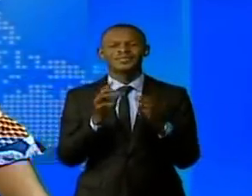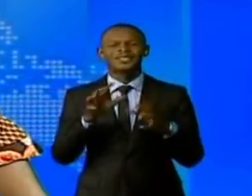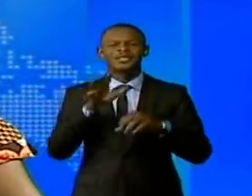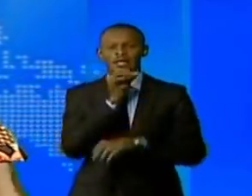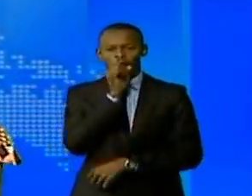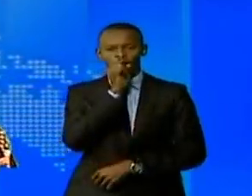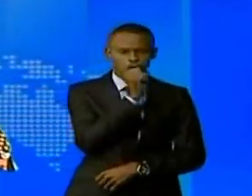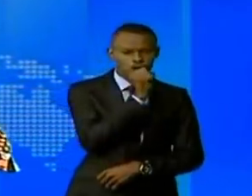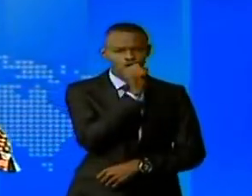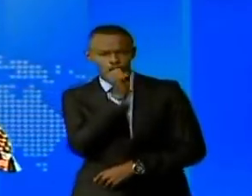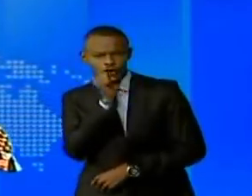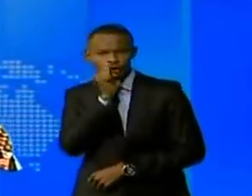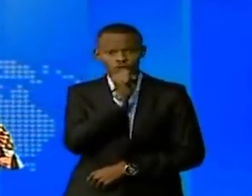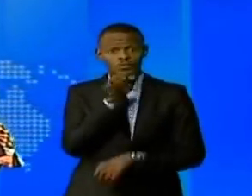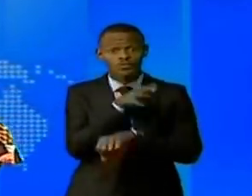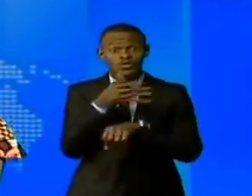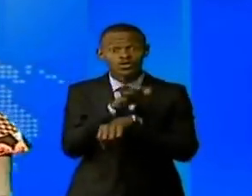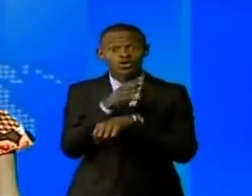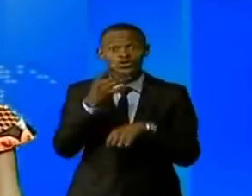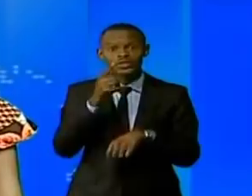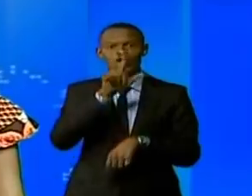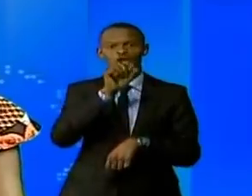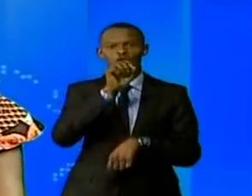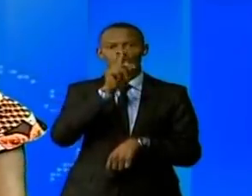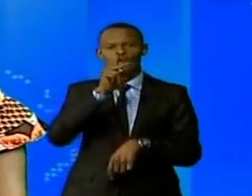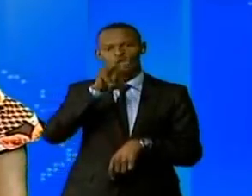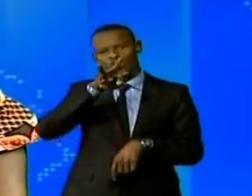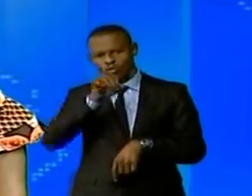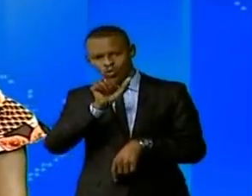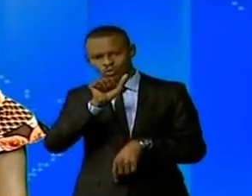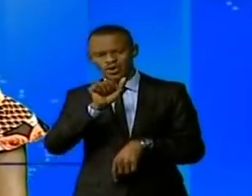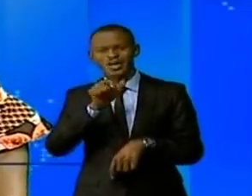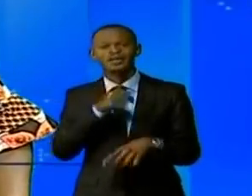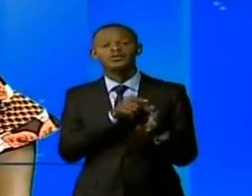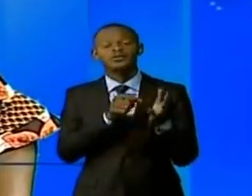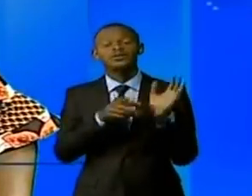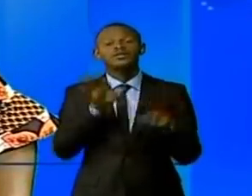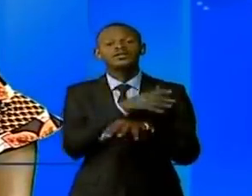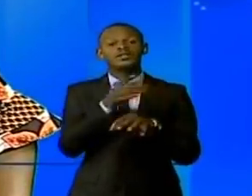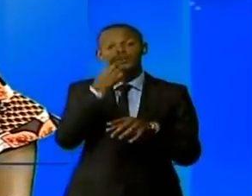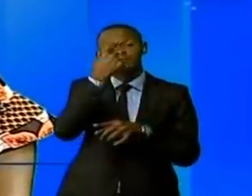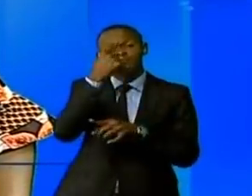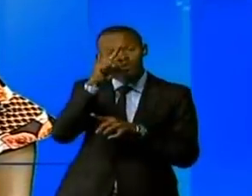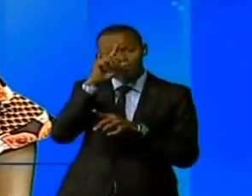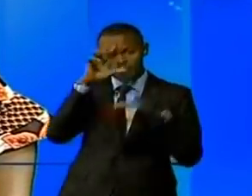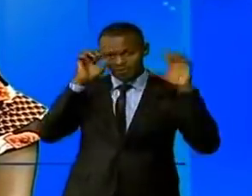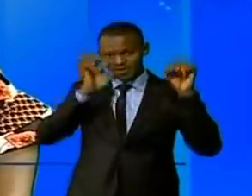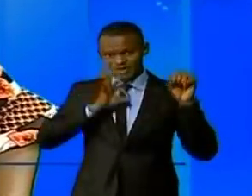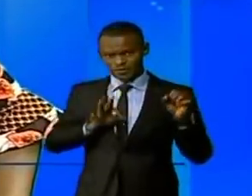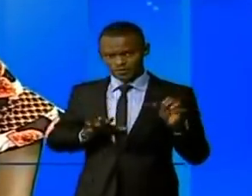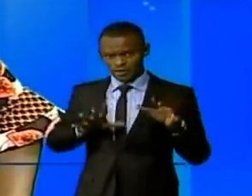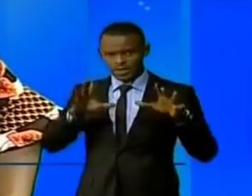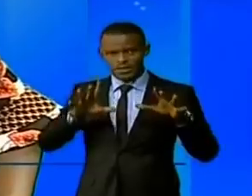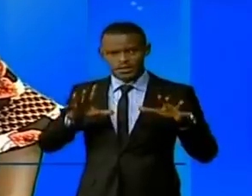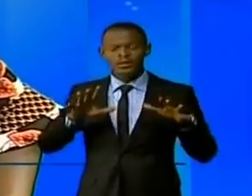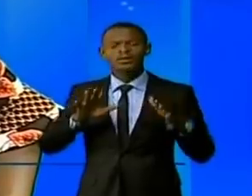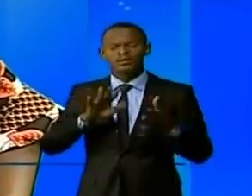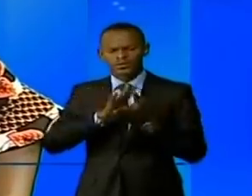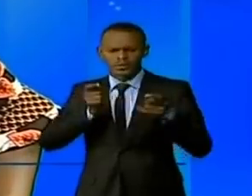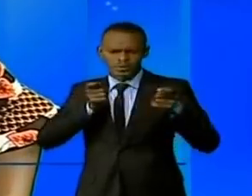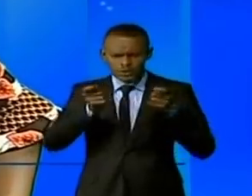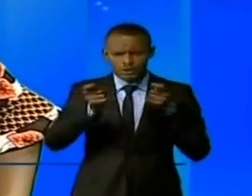passage du président congolais Félix Antoine Tshisekedi à la tête de l'Union africaine. L'artiste musicien de